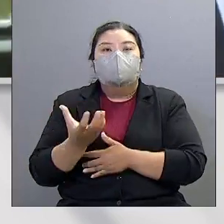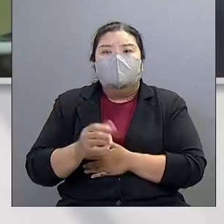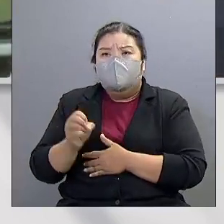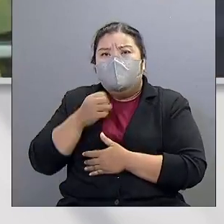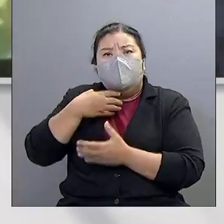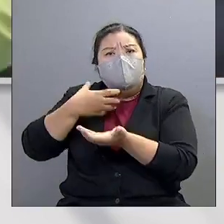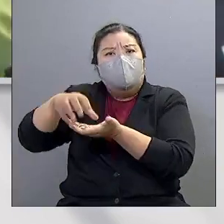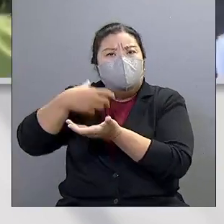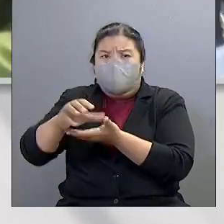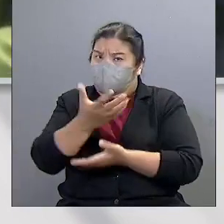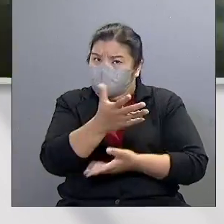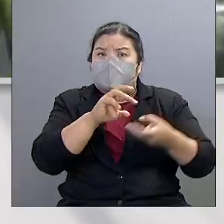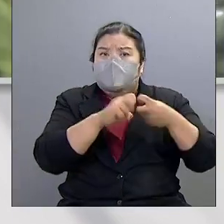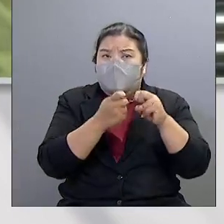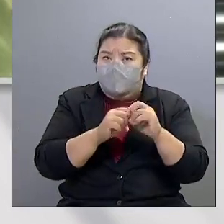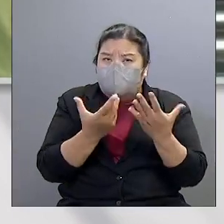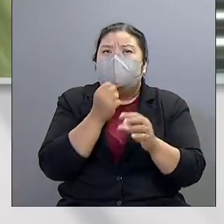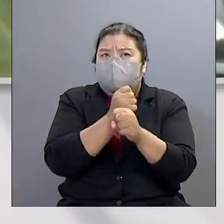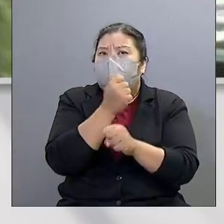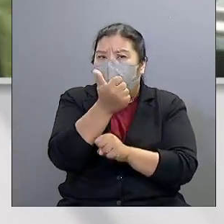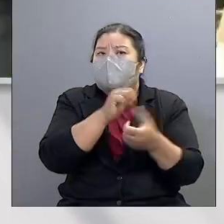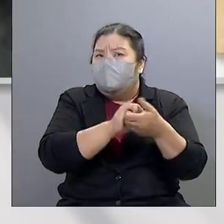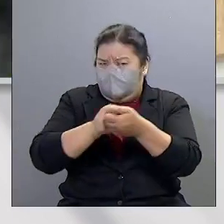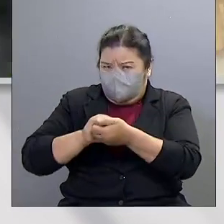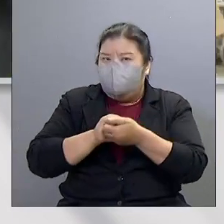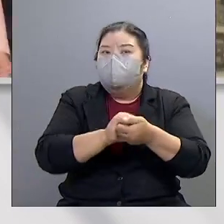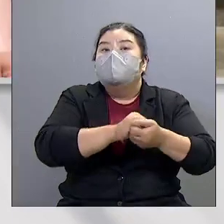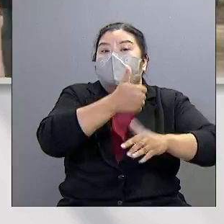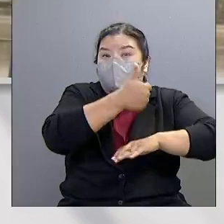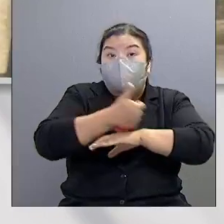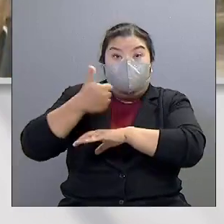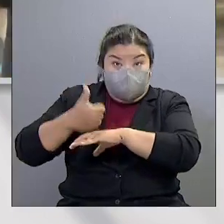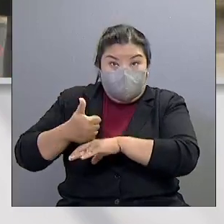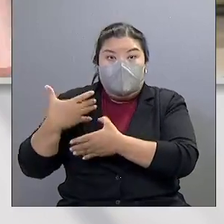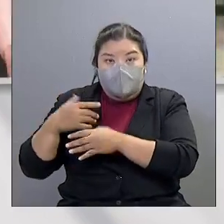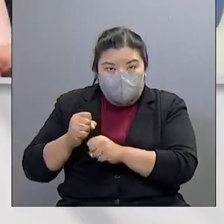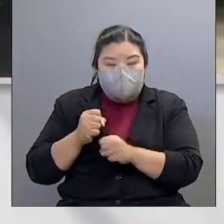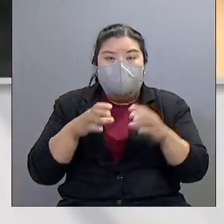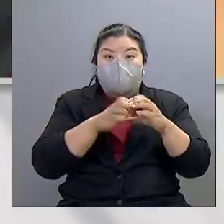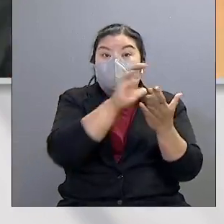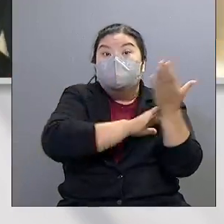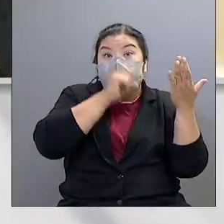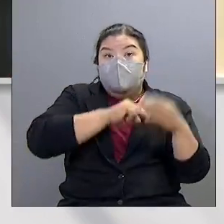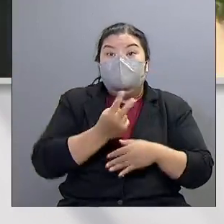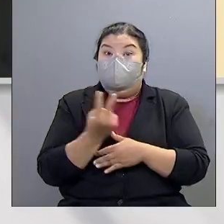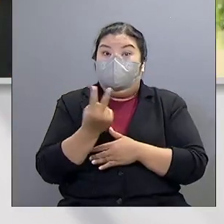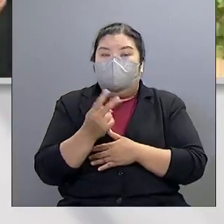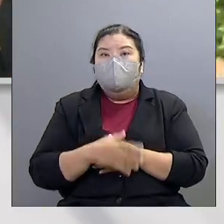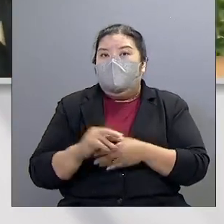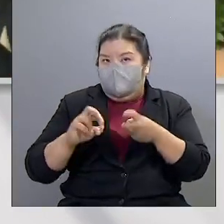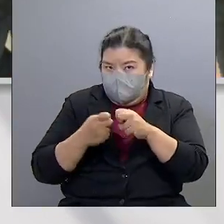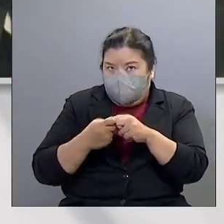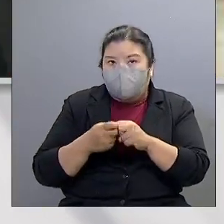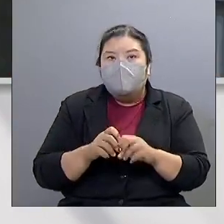านด้วยกันได้เรียบร้อยดีในขณะที่2หัวหน้าพรรคคู่กรณีถูกจับตามองว่าเปิดศึกกันทั้งในสภ